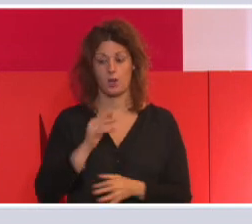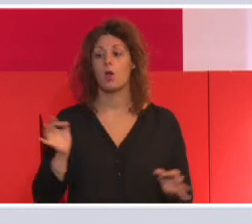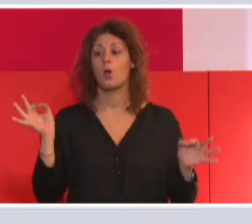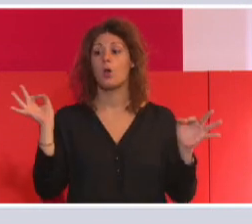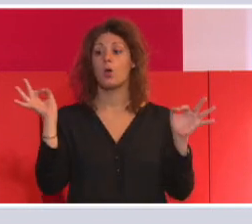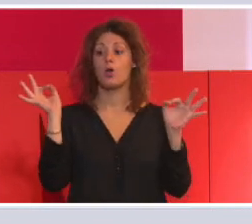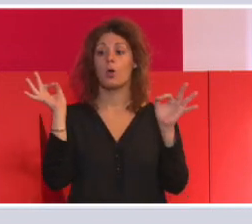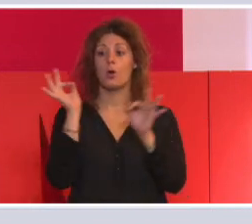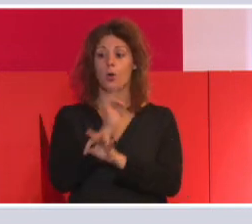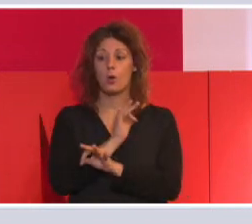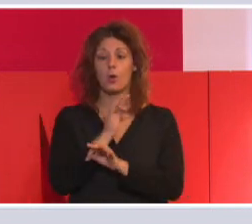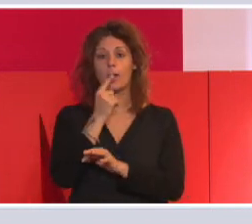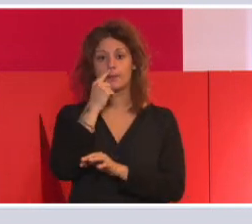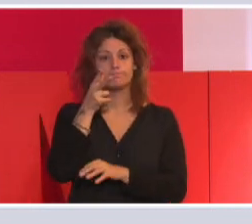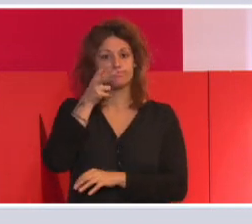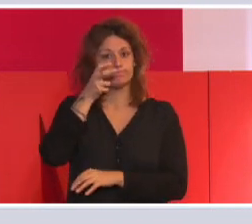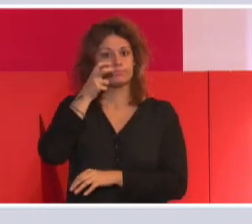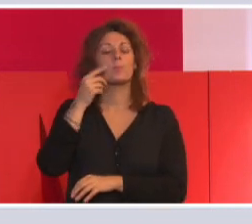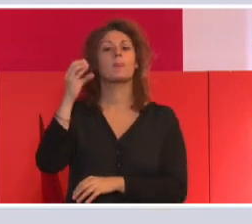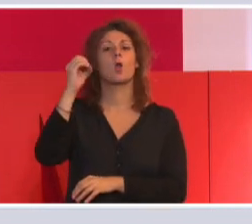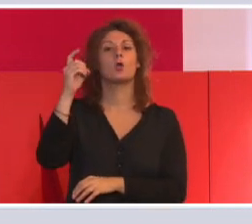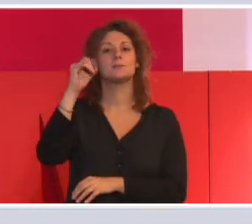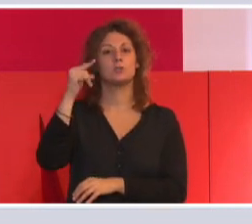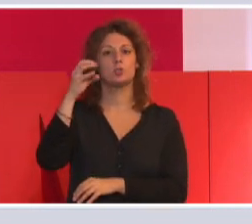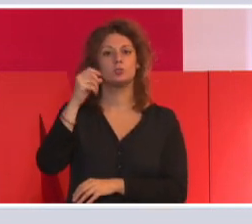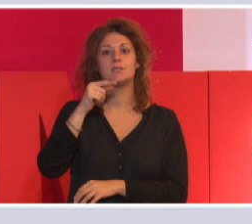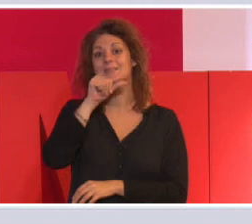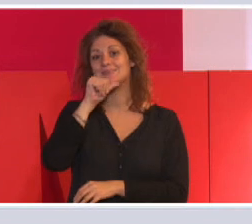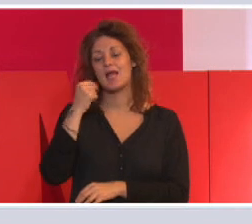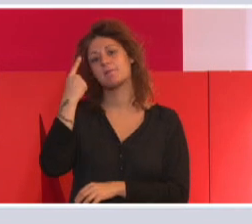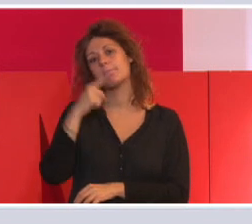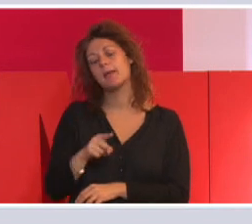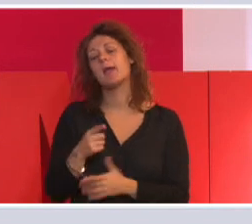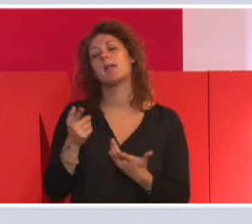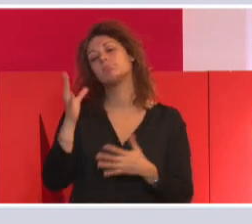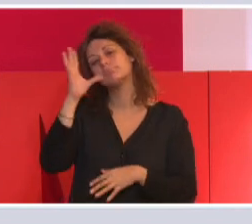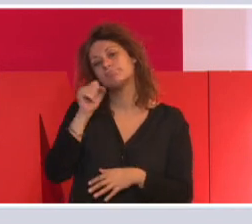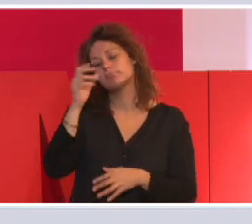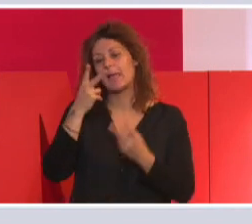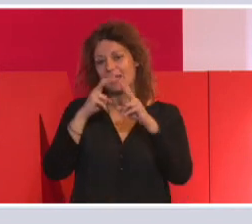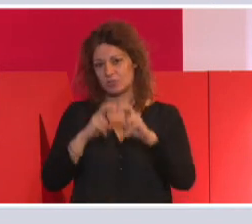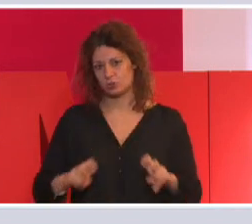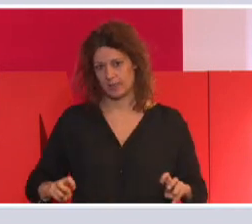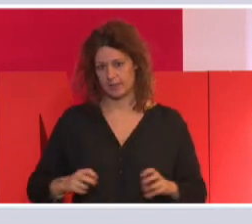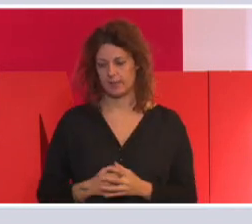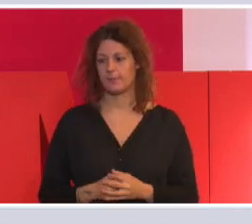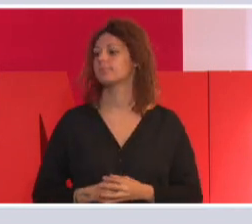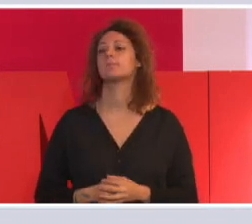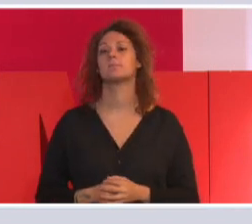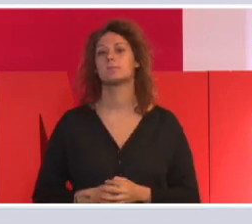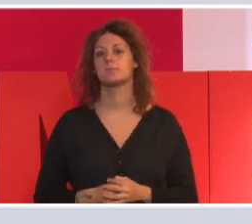dell'aversa dei puffi e in questo caso può essere utilizzata solo per scopi di ricerca anche se probabilmente non so aggiungerla al